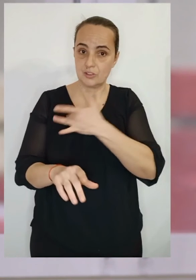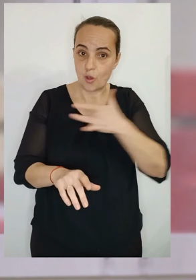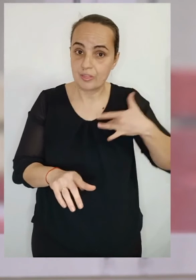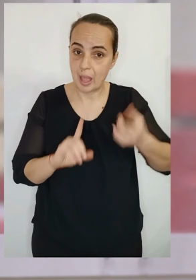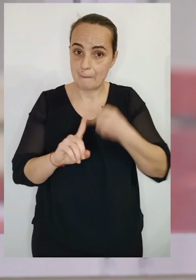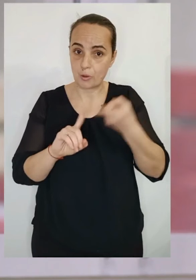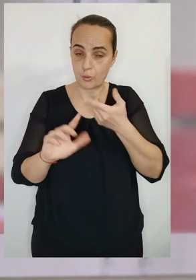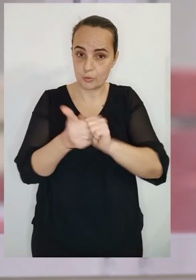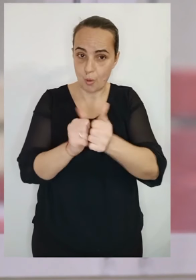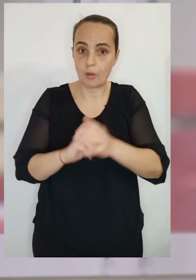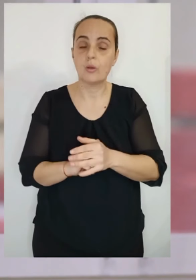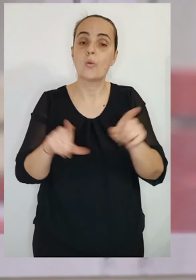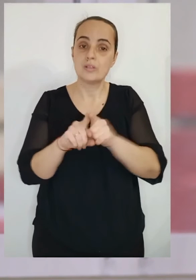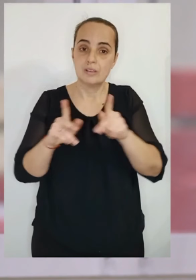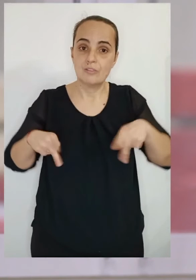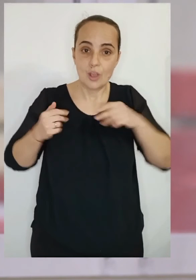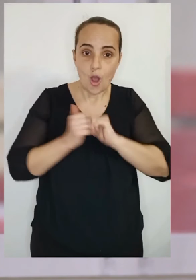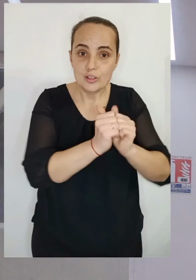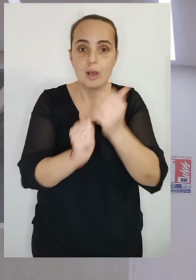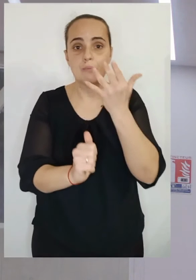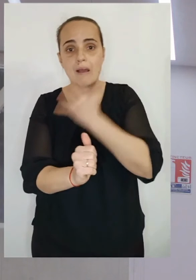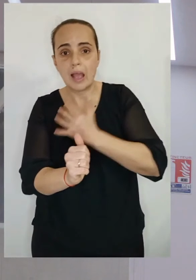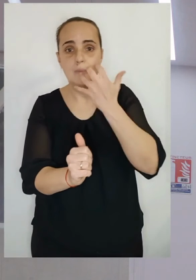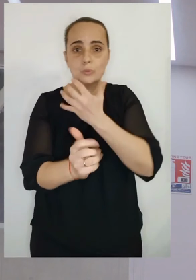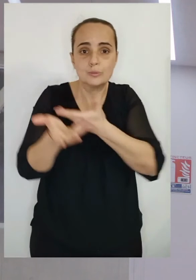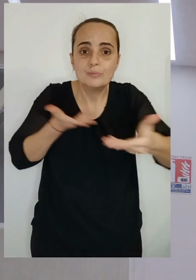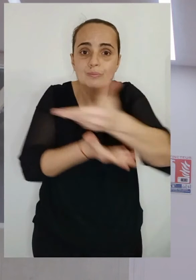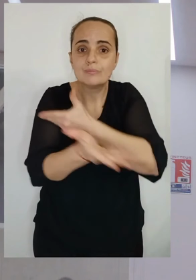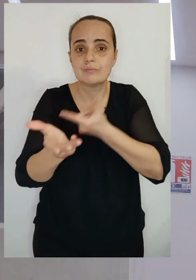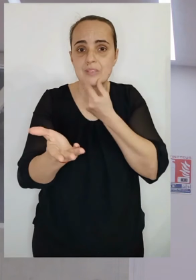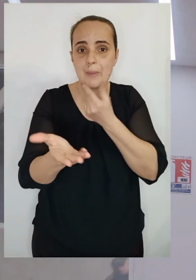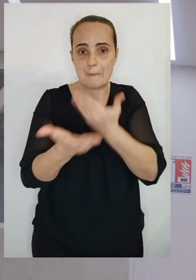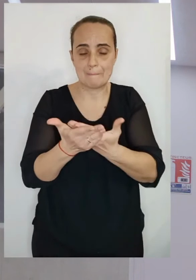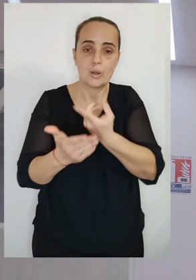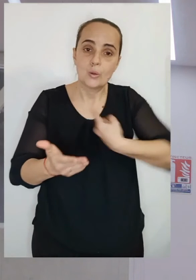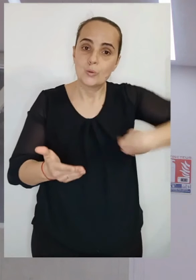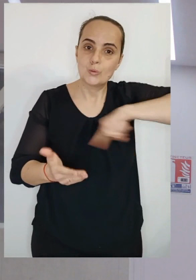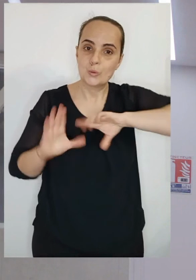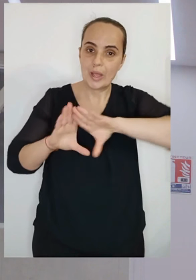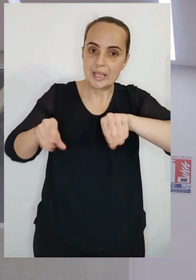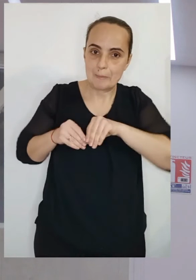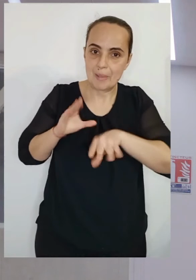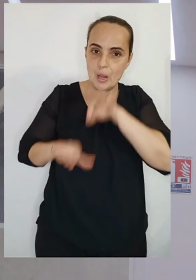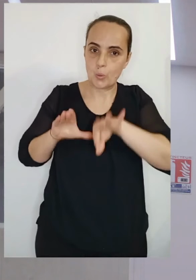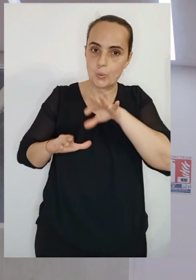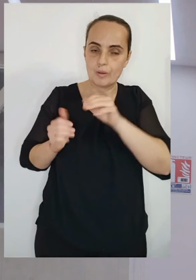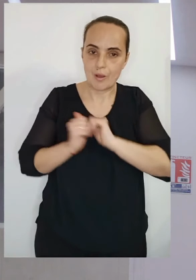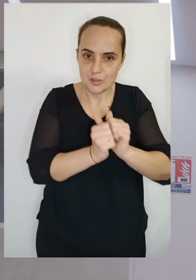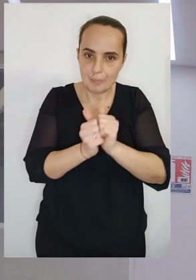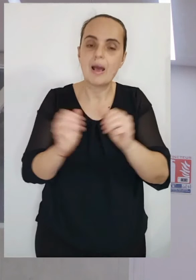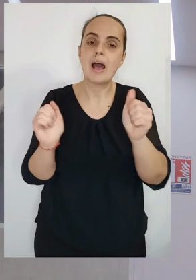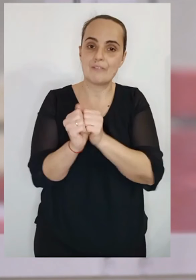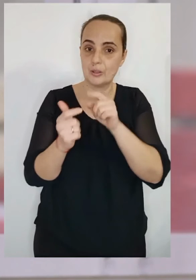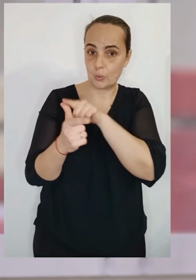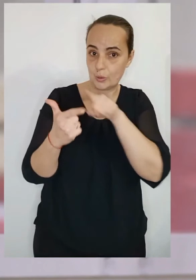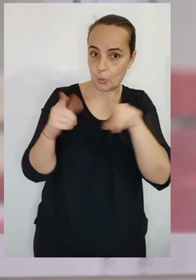Et c'est aussi des moments de vivre ensemble et de convivialité. Et c'est vraiment, on est tous mobilisés avec l'équipe qui m'accompagne d'élus, et notamment avec Zineb